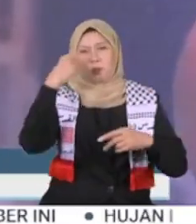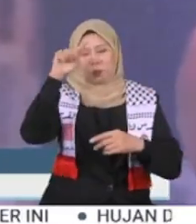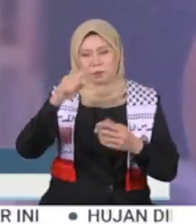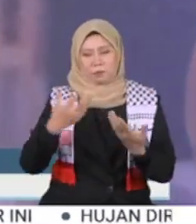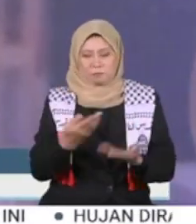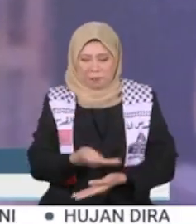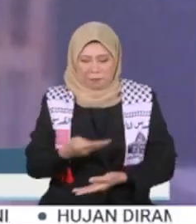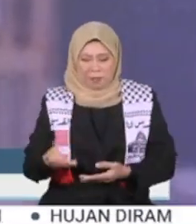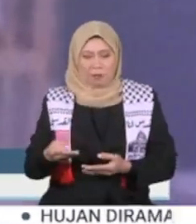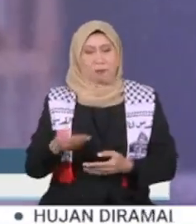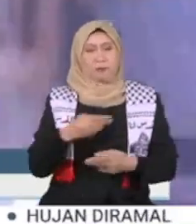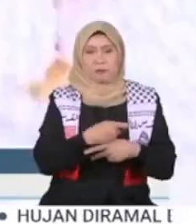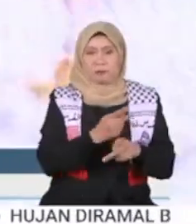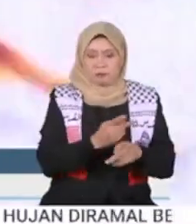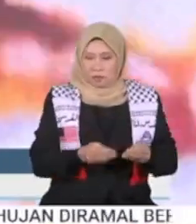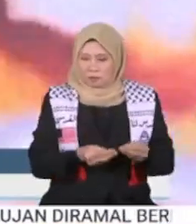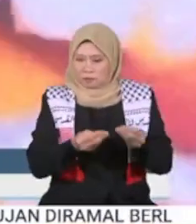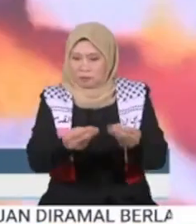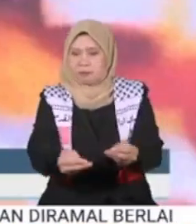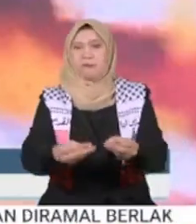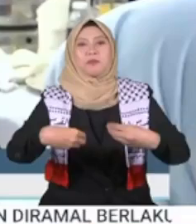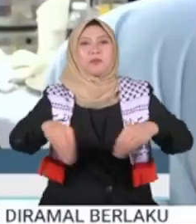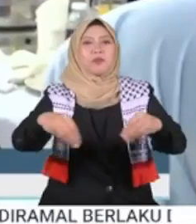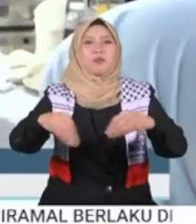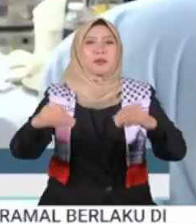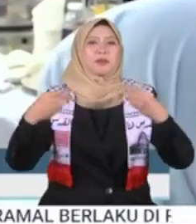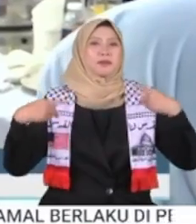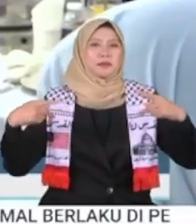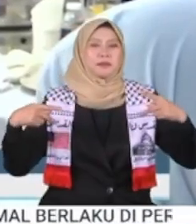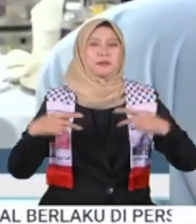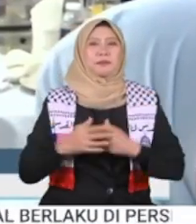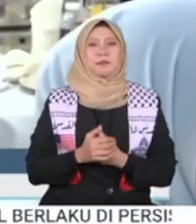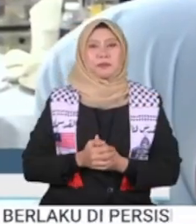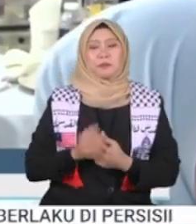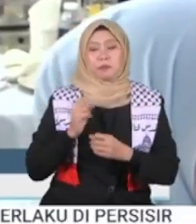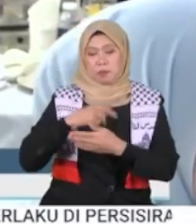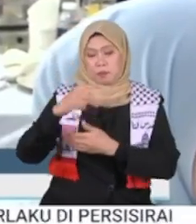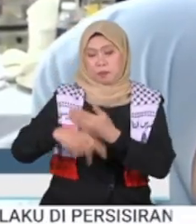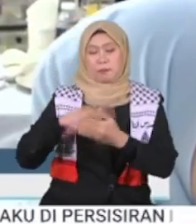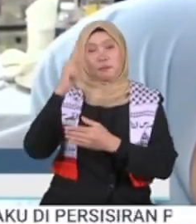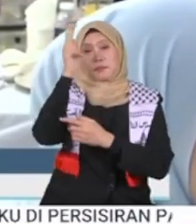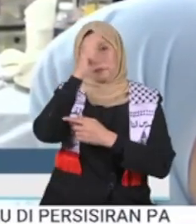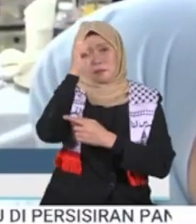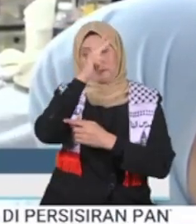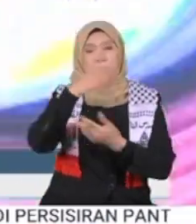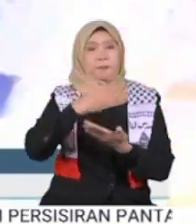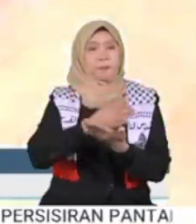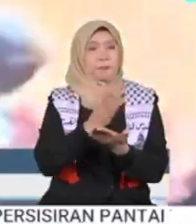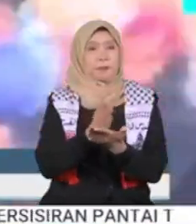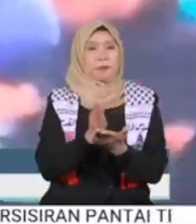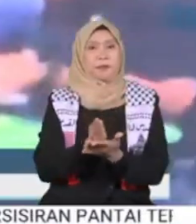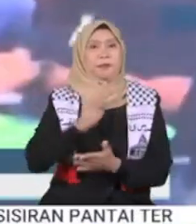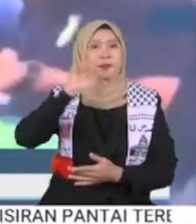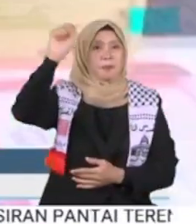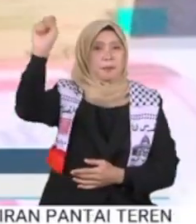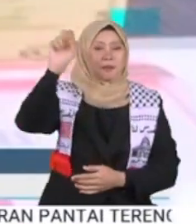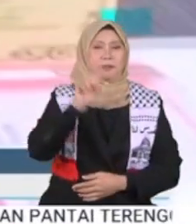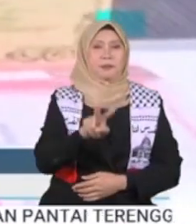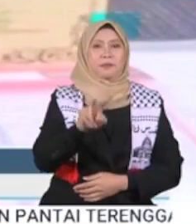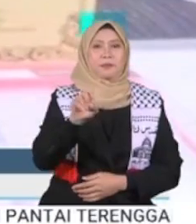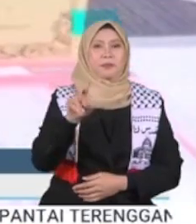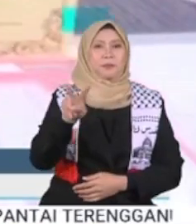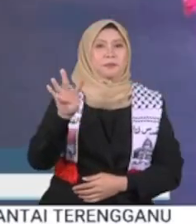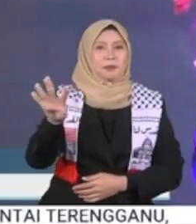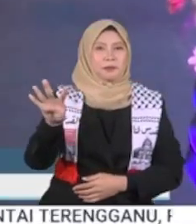menempatkan produk tempatan diemis mereka Ia juga berikutan inisiatif kerajaan belanjawan negeri Sabah